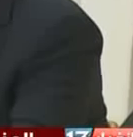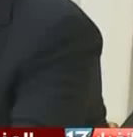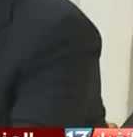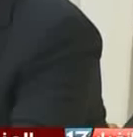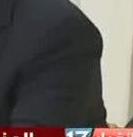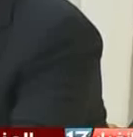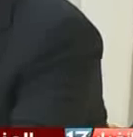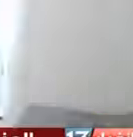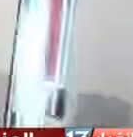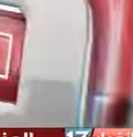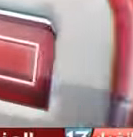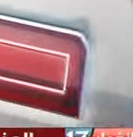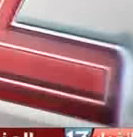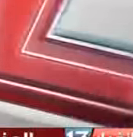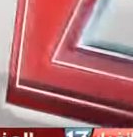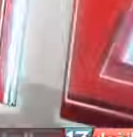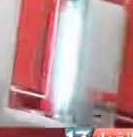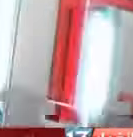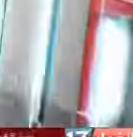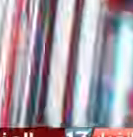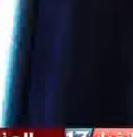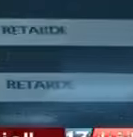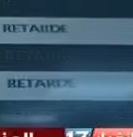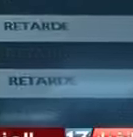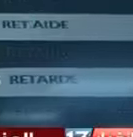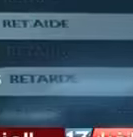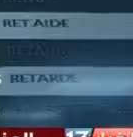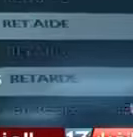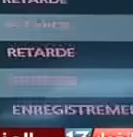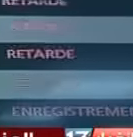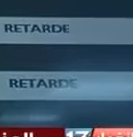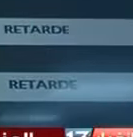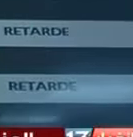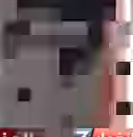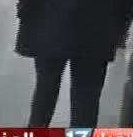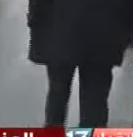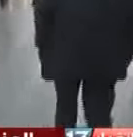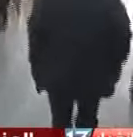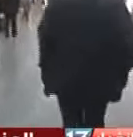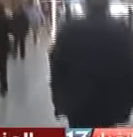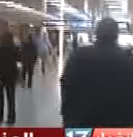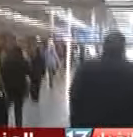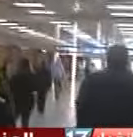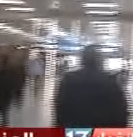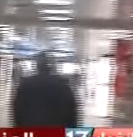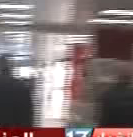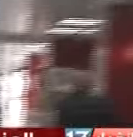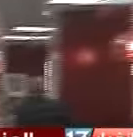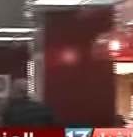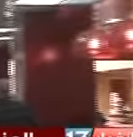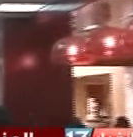خامسة. نراكم على خير.